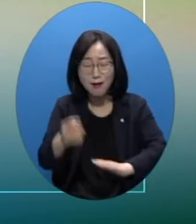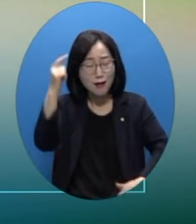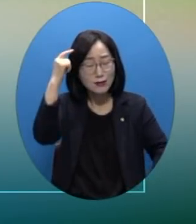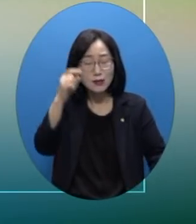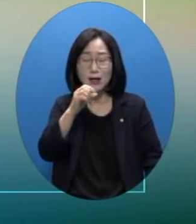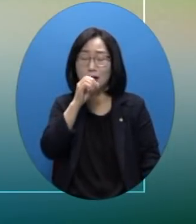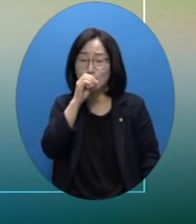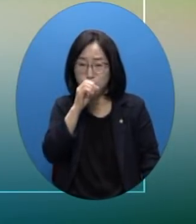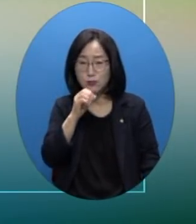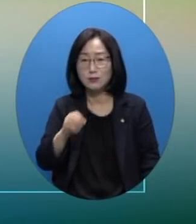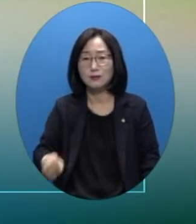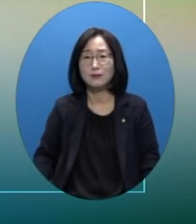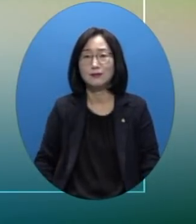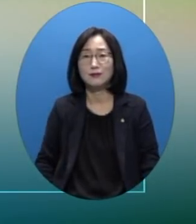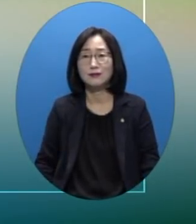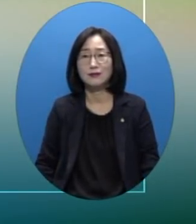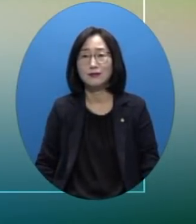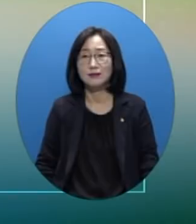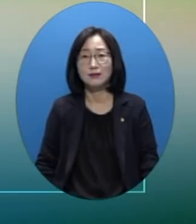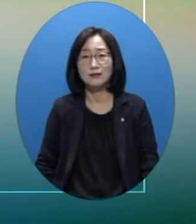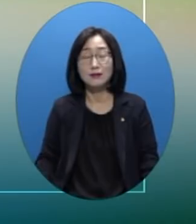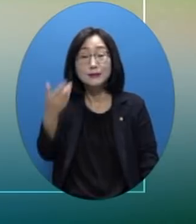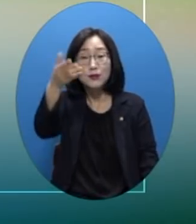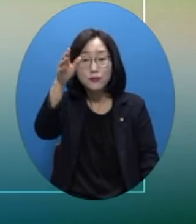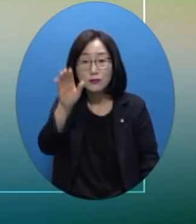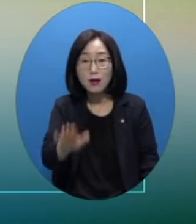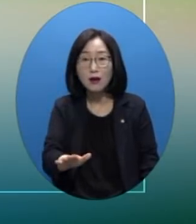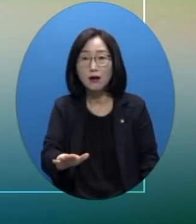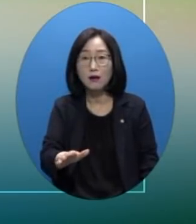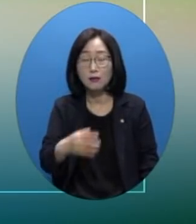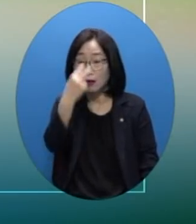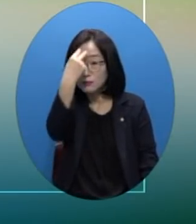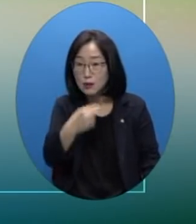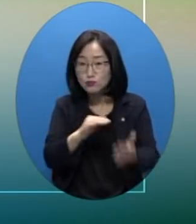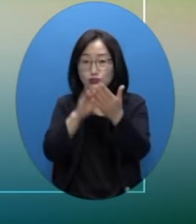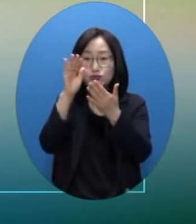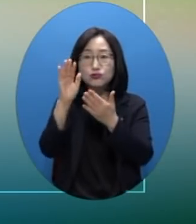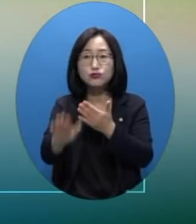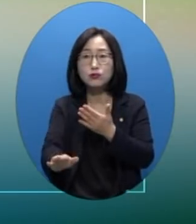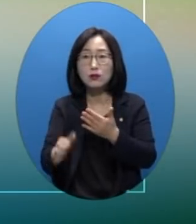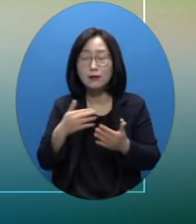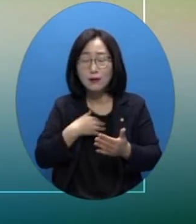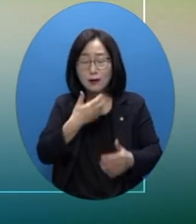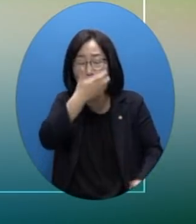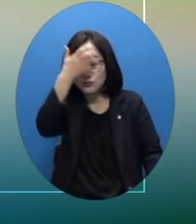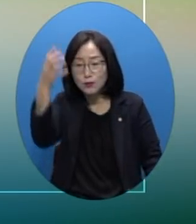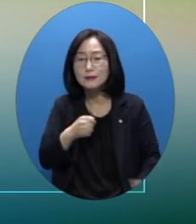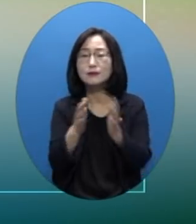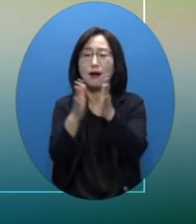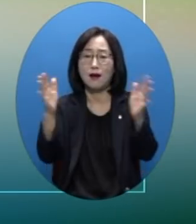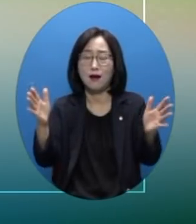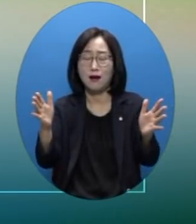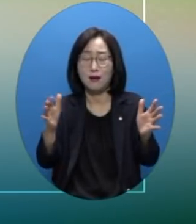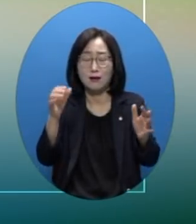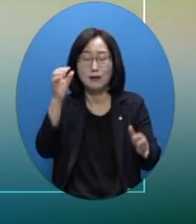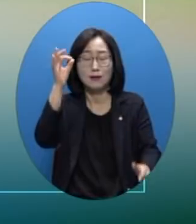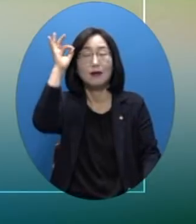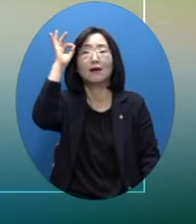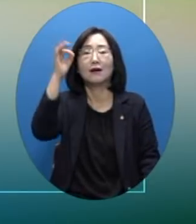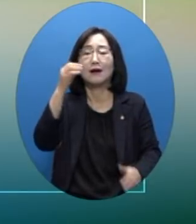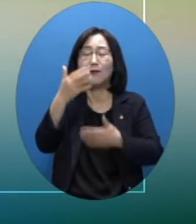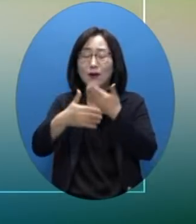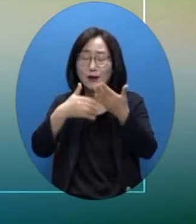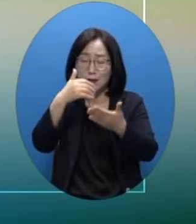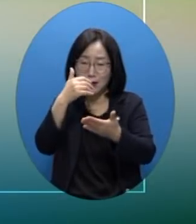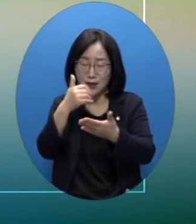것은 해본 적이 없었던 것입니다. 그런데 실명을 하고 나서야 저는 꿈을 가졌습니다. 그때서야 온전히